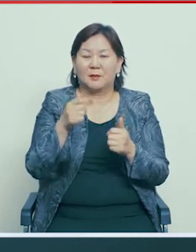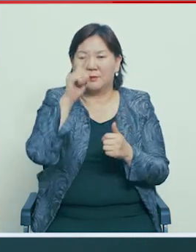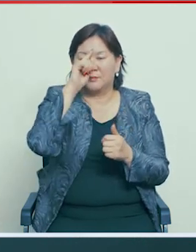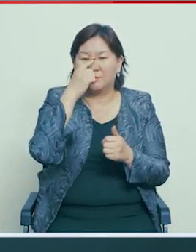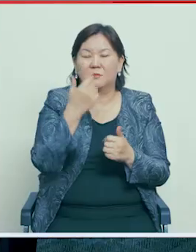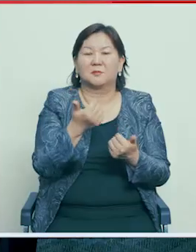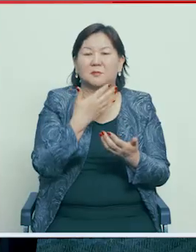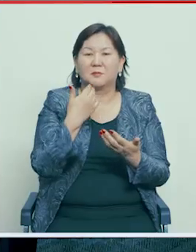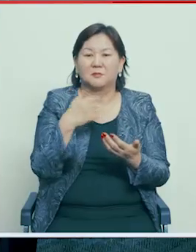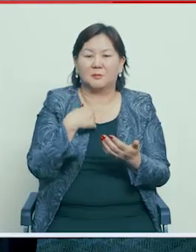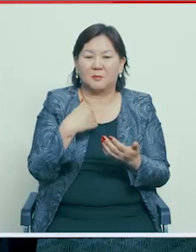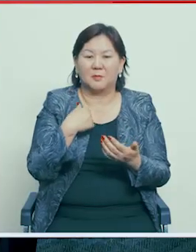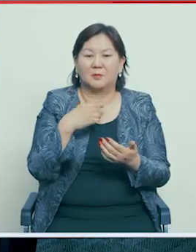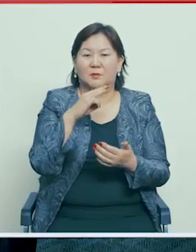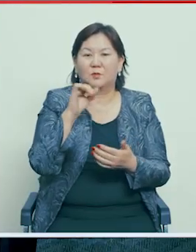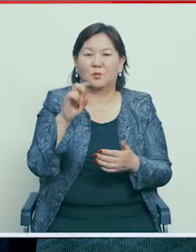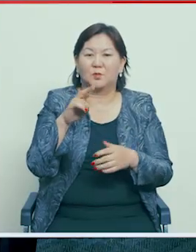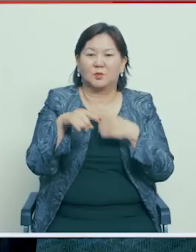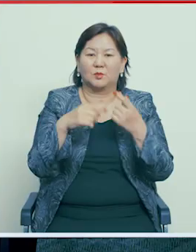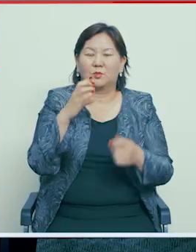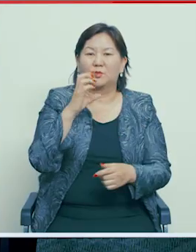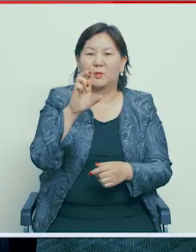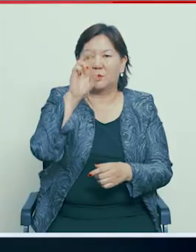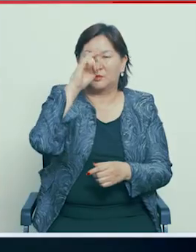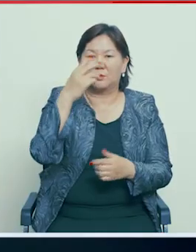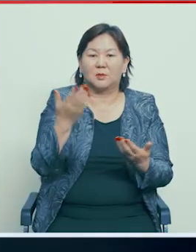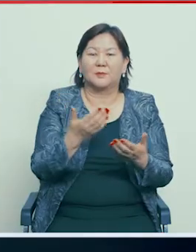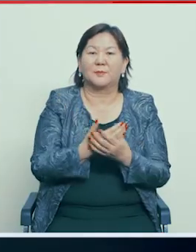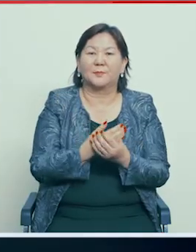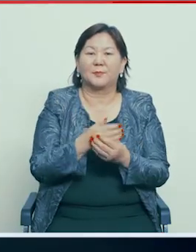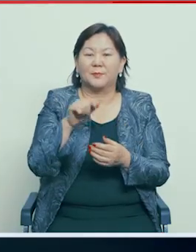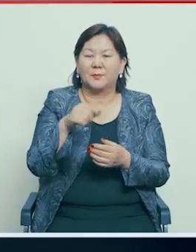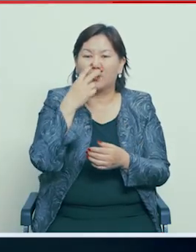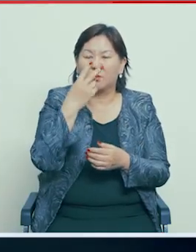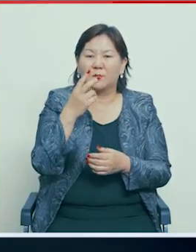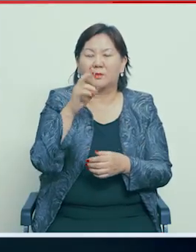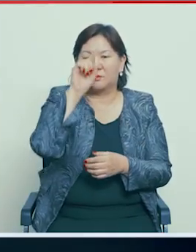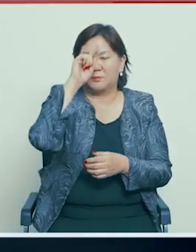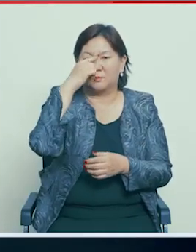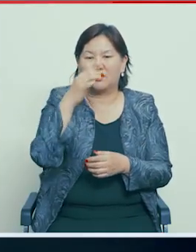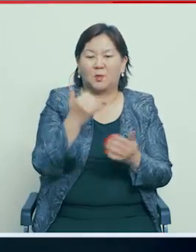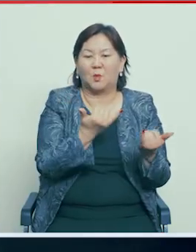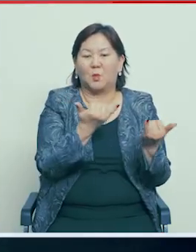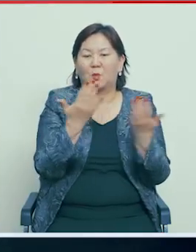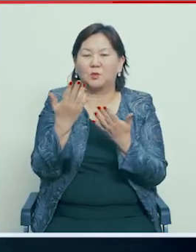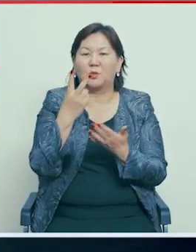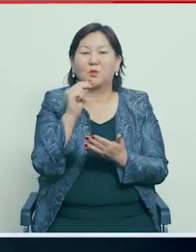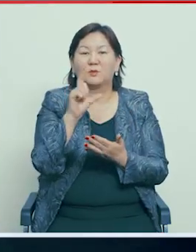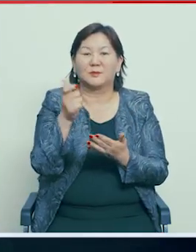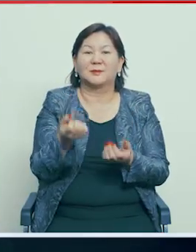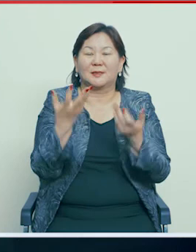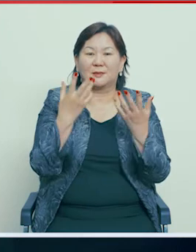мэдээнүүд бол одоо манай нэг хараг үндэгжсэн Сүхбаатар дүүрэг одоо хэвээр юмгүй мэдэхгүй байна. Ингээд үзүүлэхэд очисон чинь ухтах үйлчлэгээ гаргацсан.